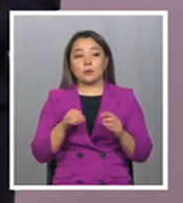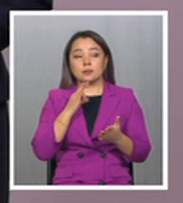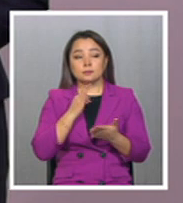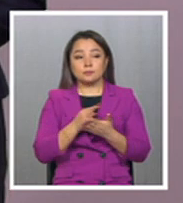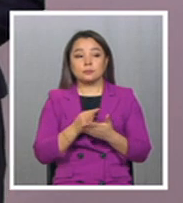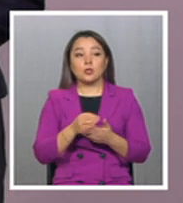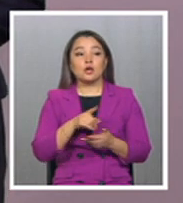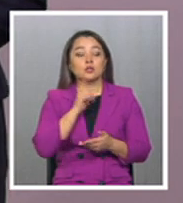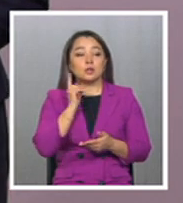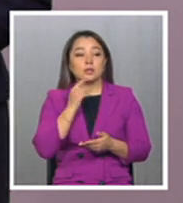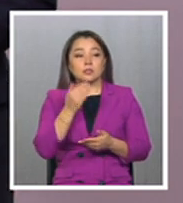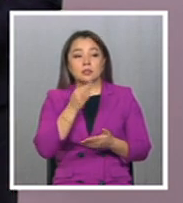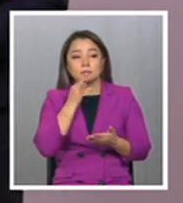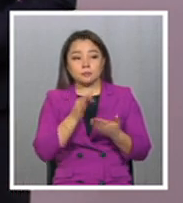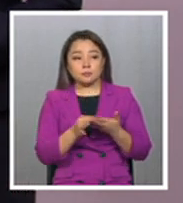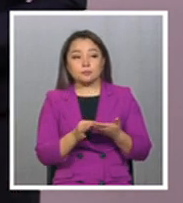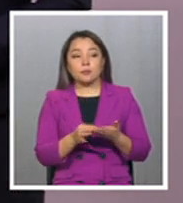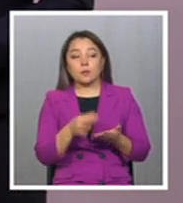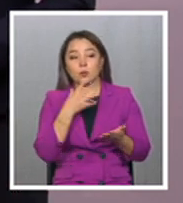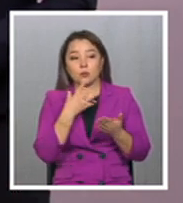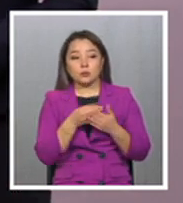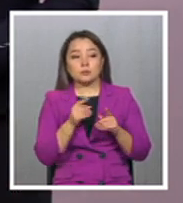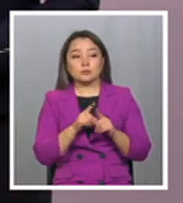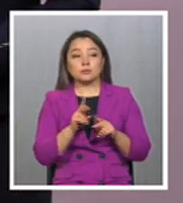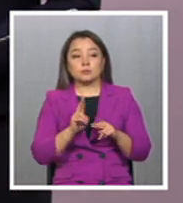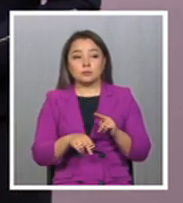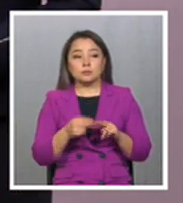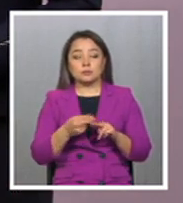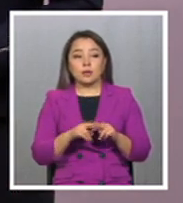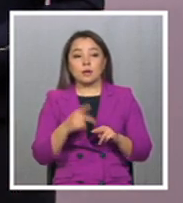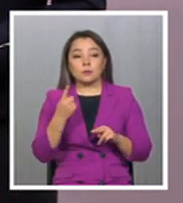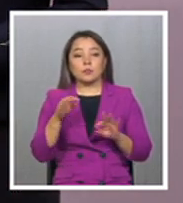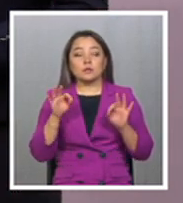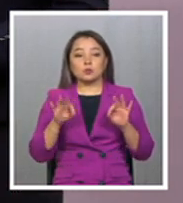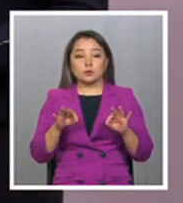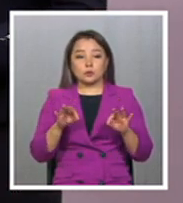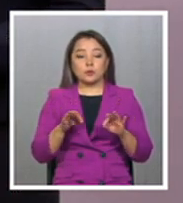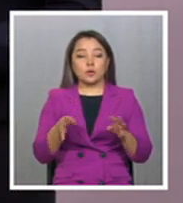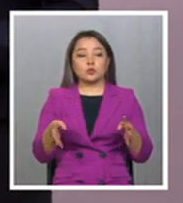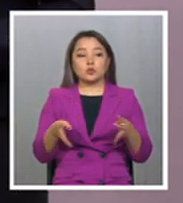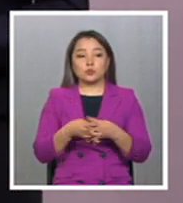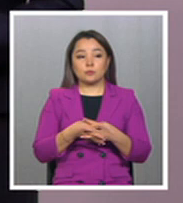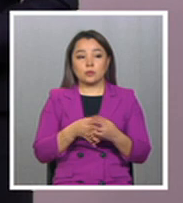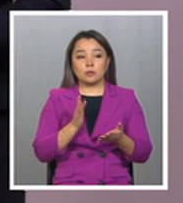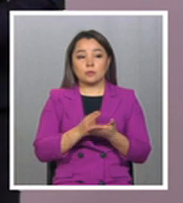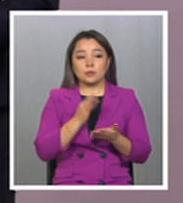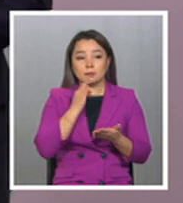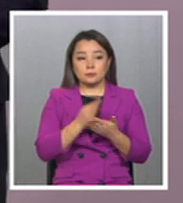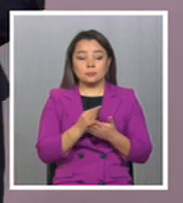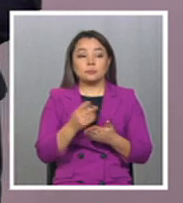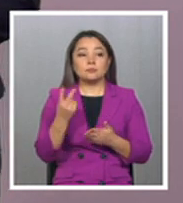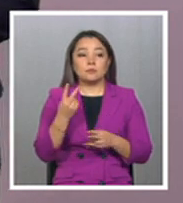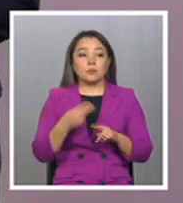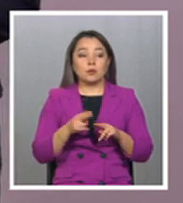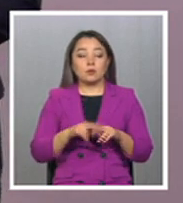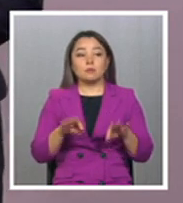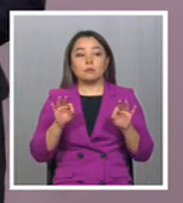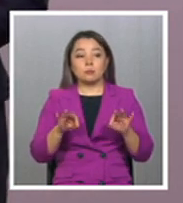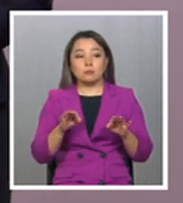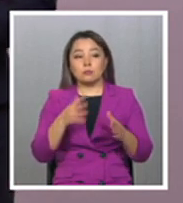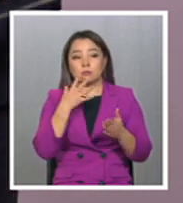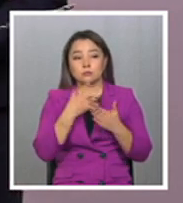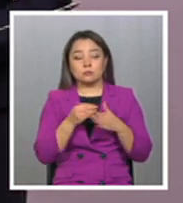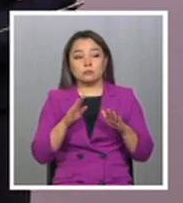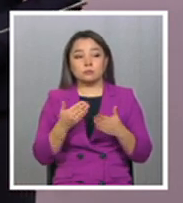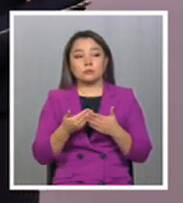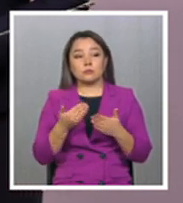Ал жасыл түсті өзінен кейінгі бір түспен жұптастырамыз. Екінші түсті өзінің